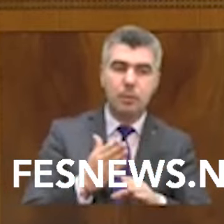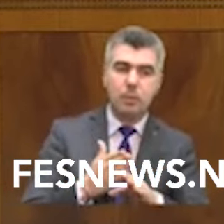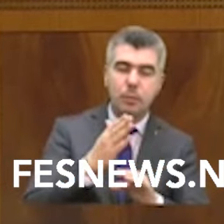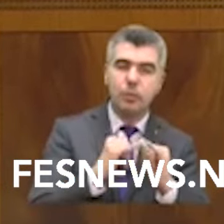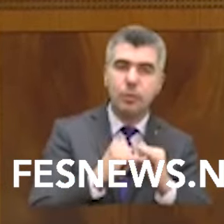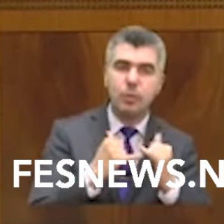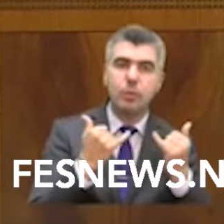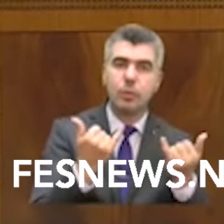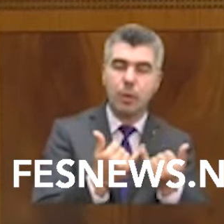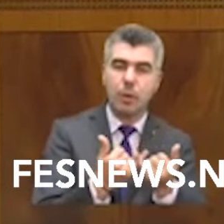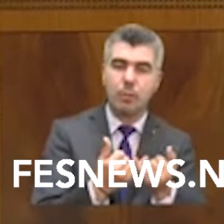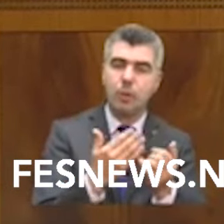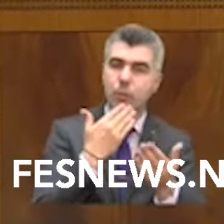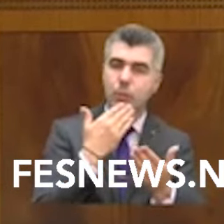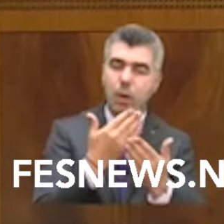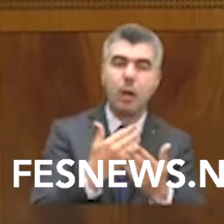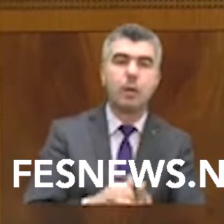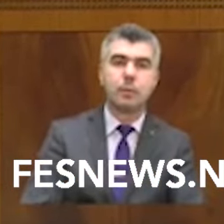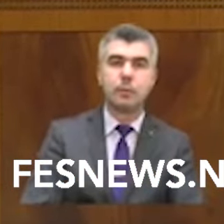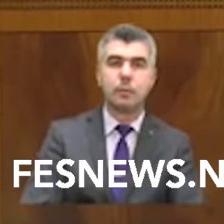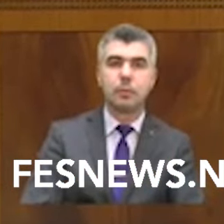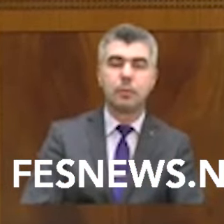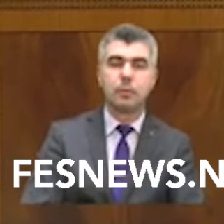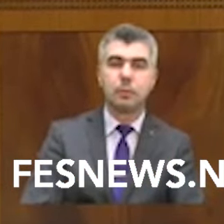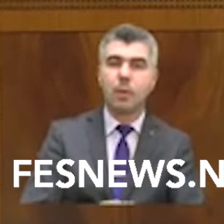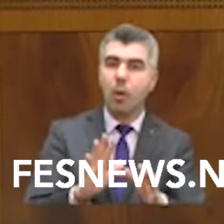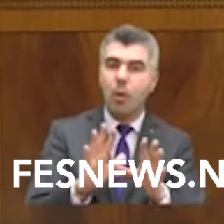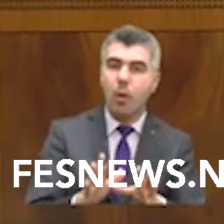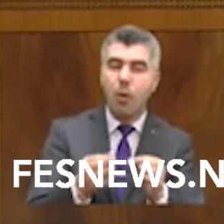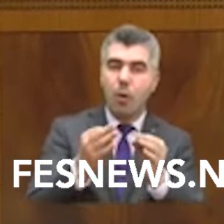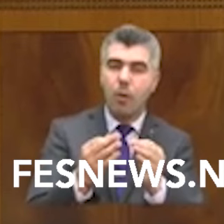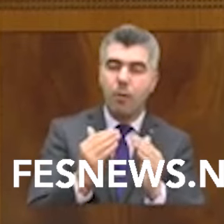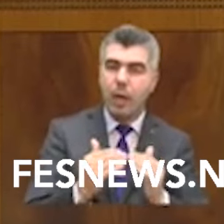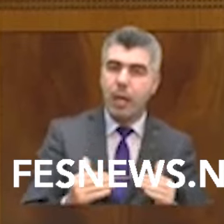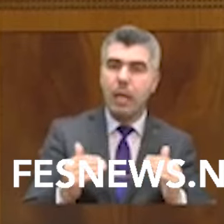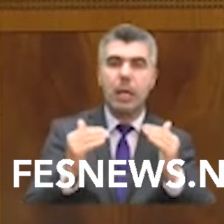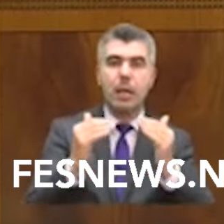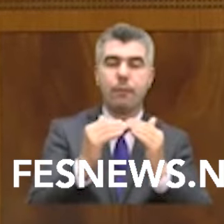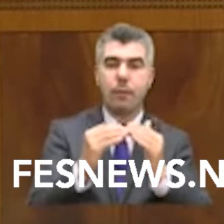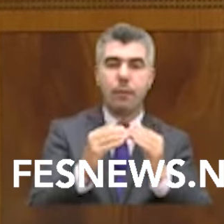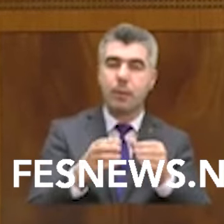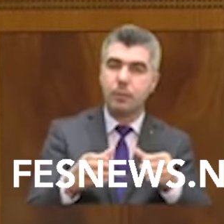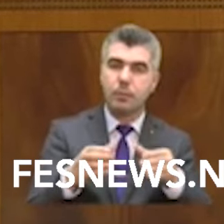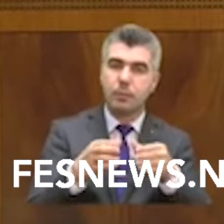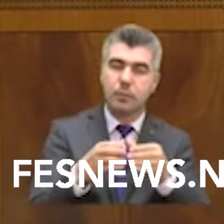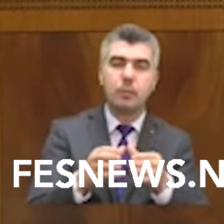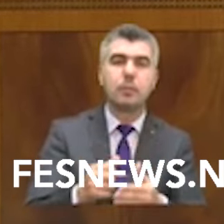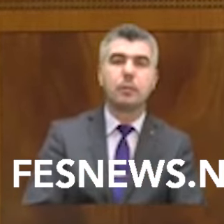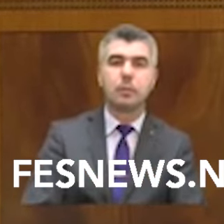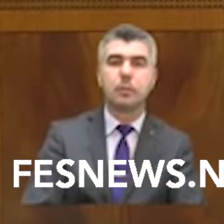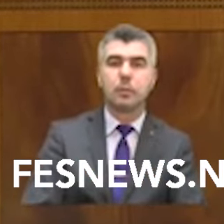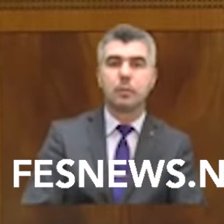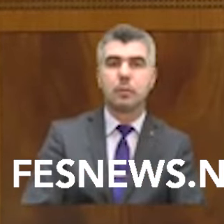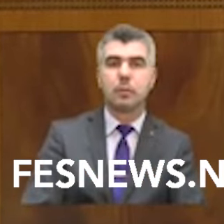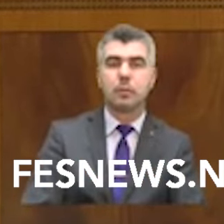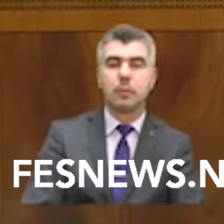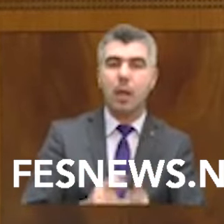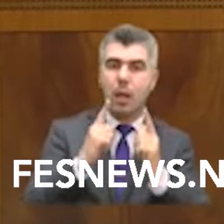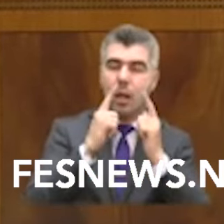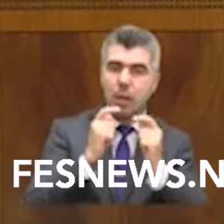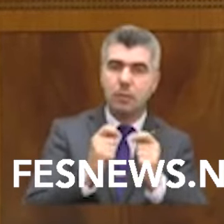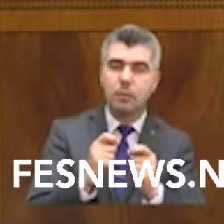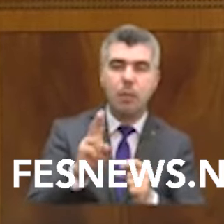يعني بفعاليه مشكوره، واسسوا المقاربه موحده وتشاركيه كتتركز على الرؤيه